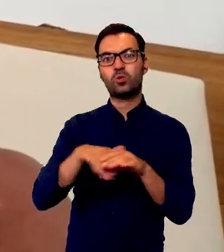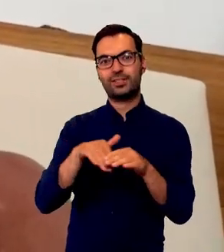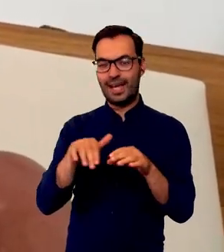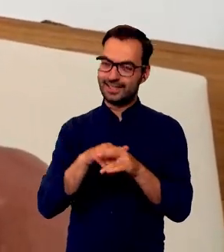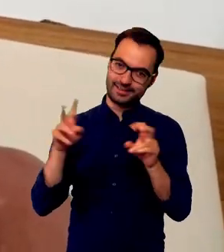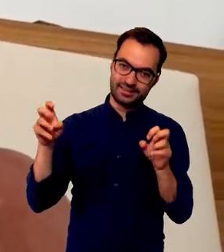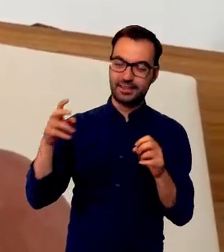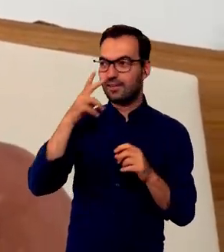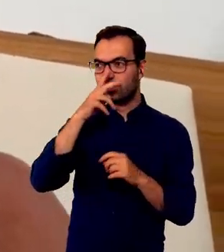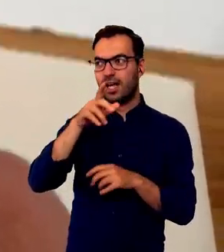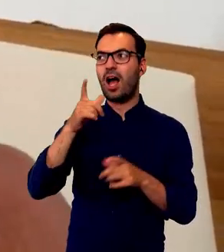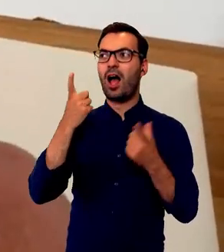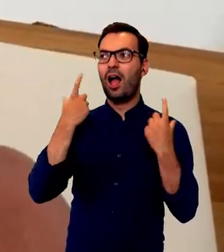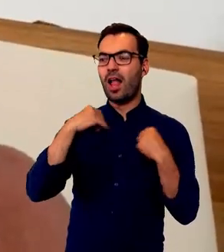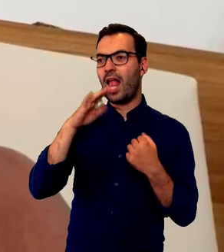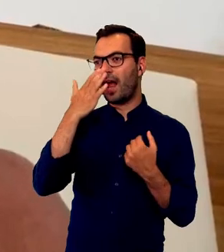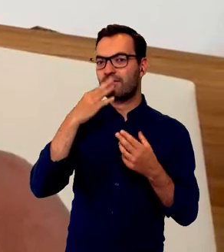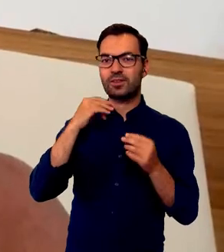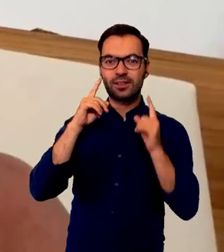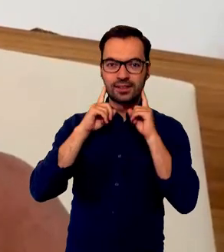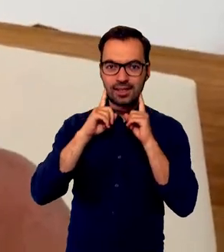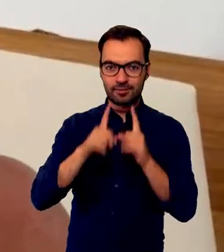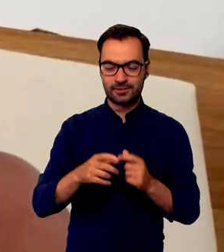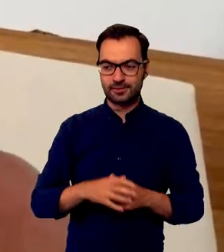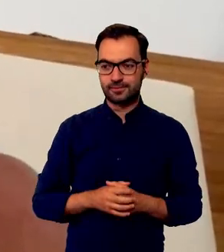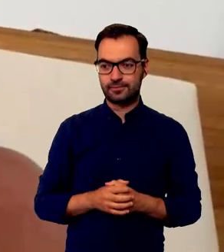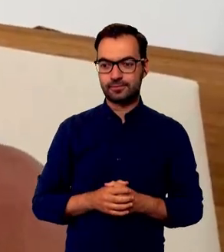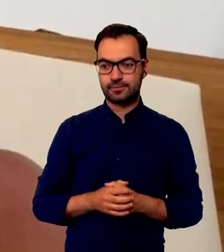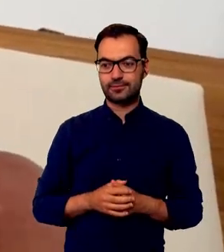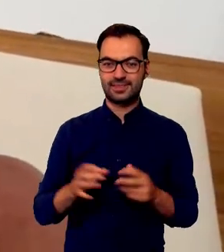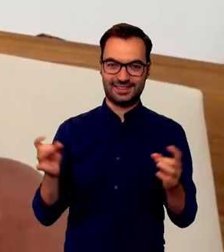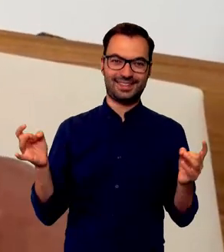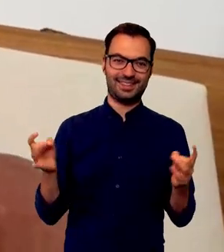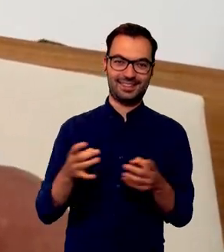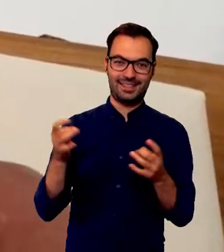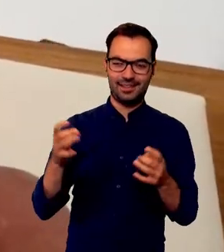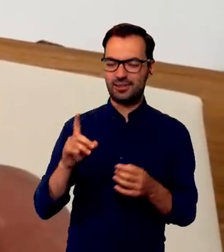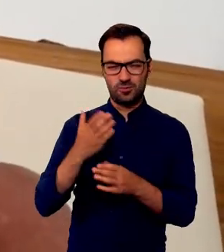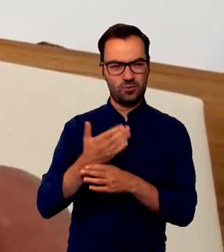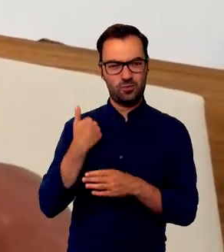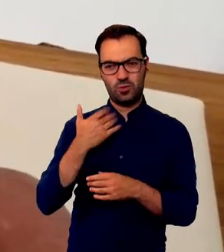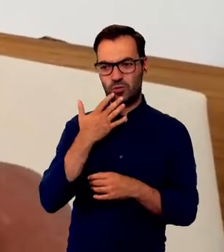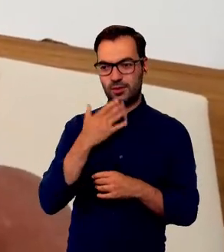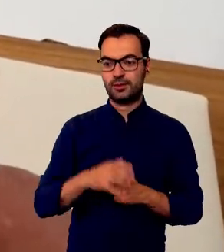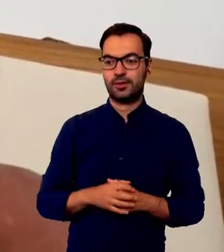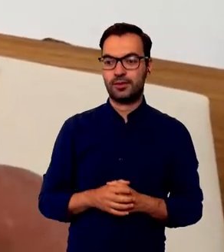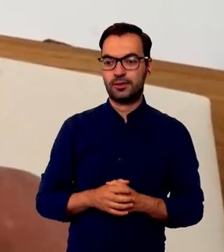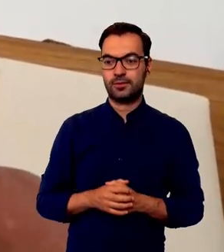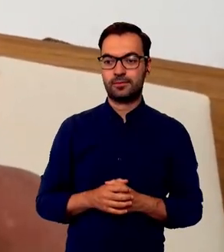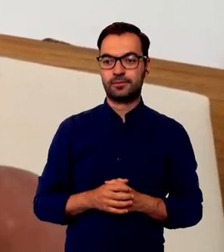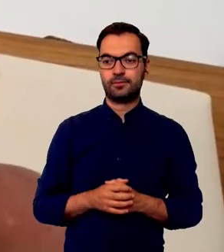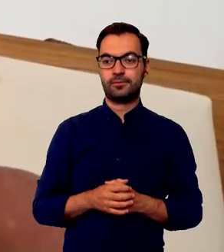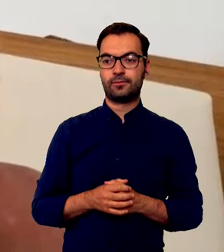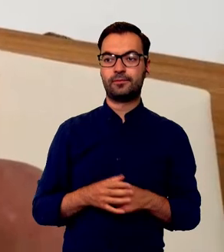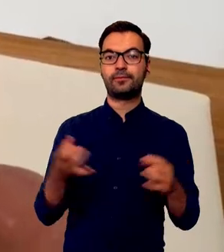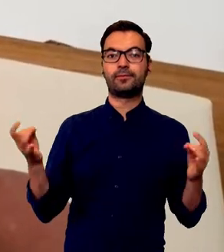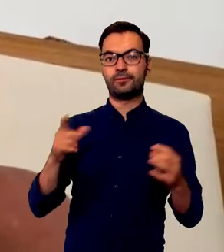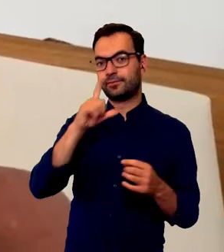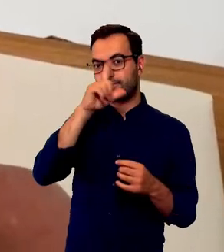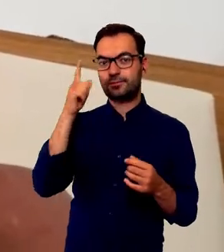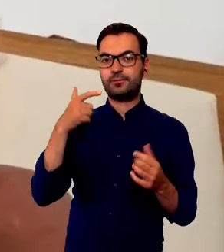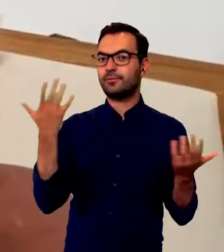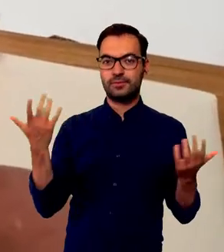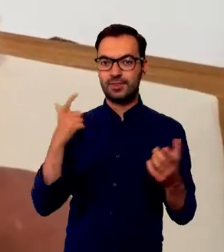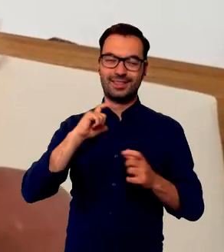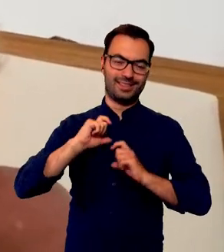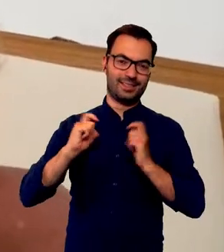tak naprawdę się dzieje. I ta gra, tak jak już mówiłam na samym początku, że gra w ludzi odbywa się